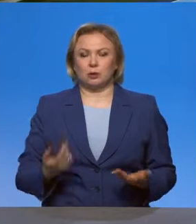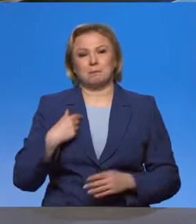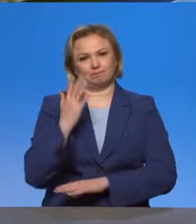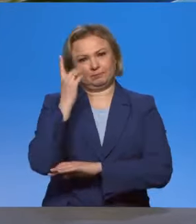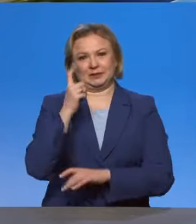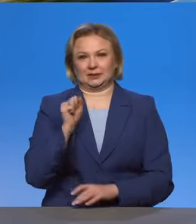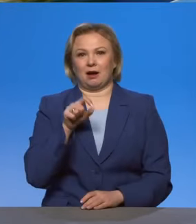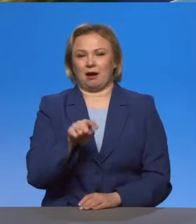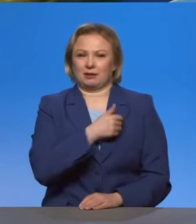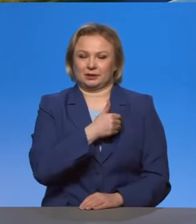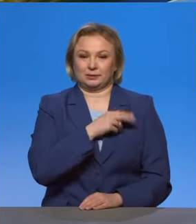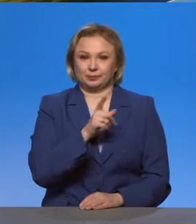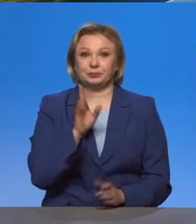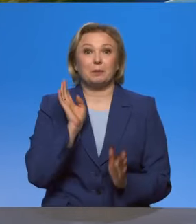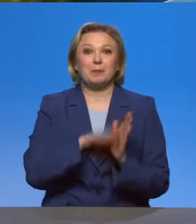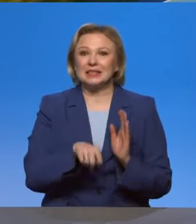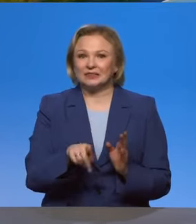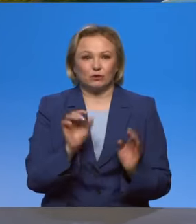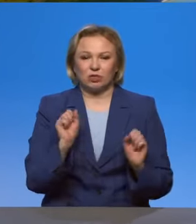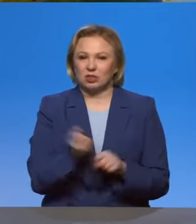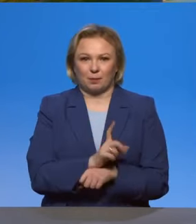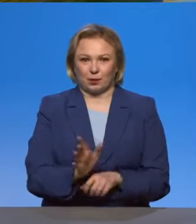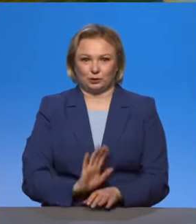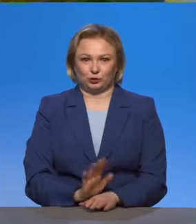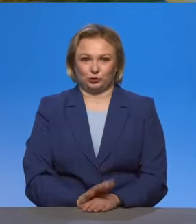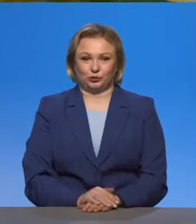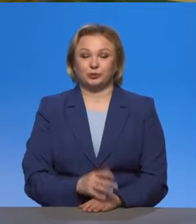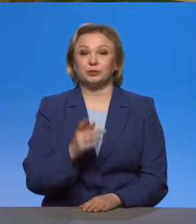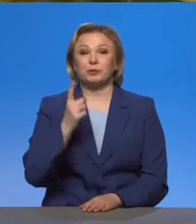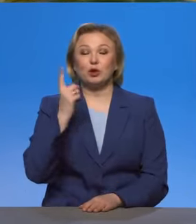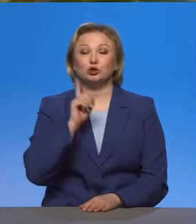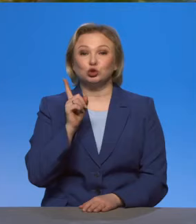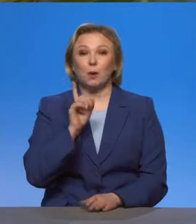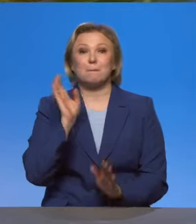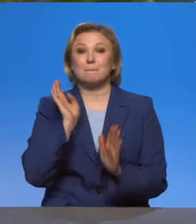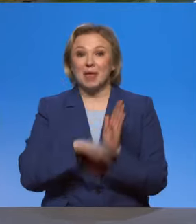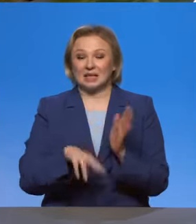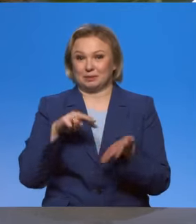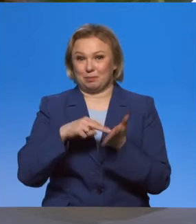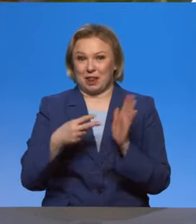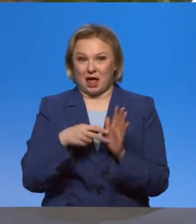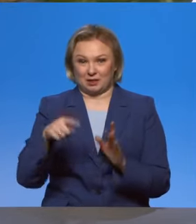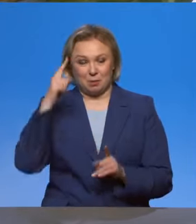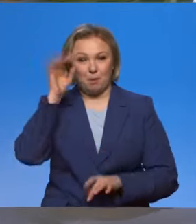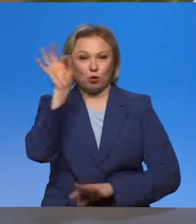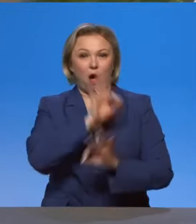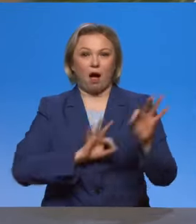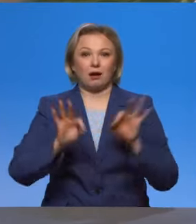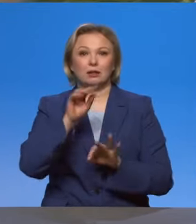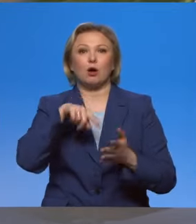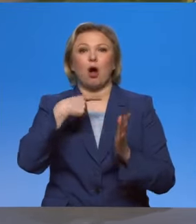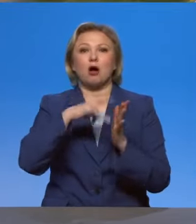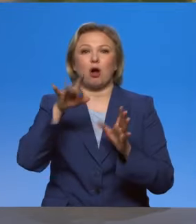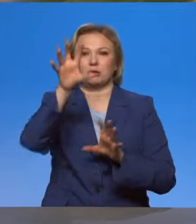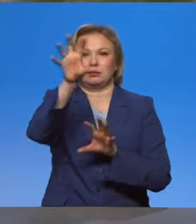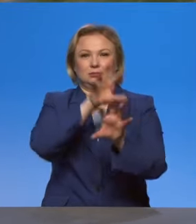не получится. Вот понимаете, смотрите, тут один такой момент, что без плана, без проекта города это развитие